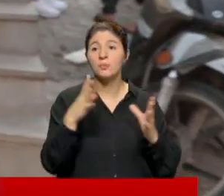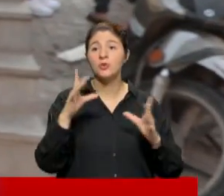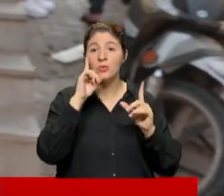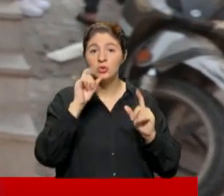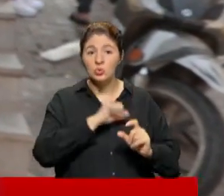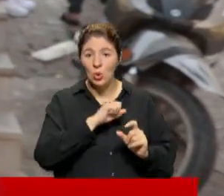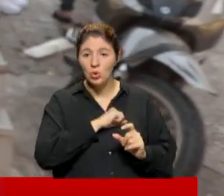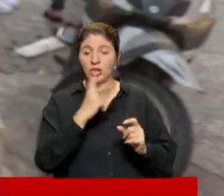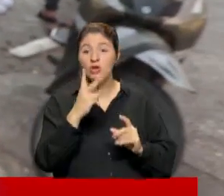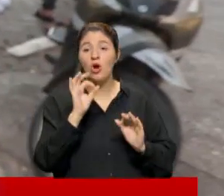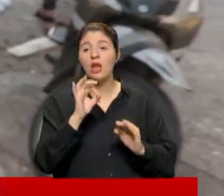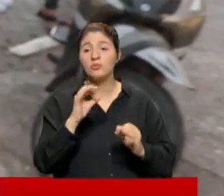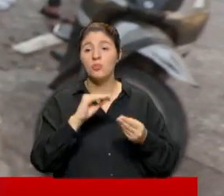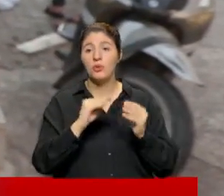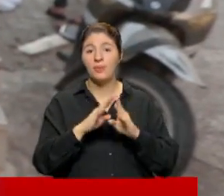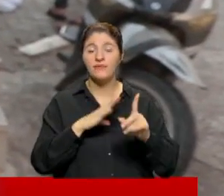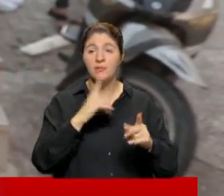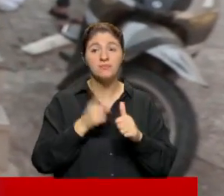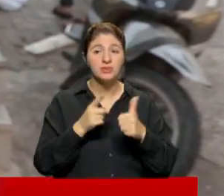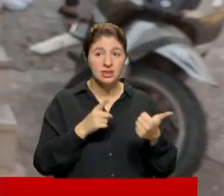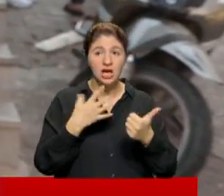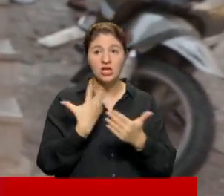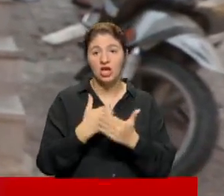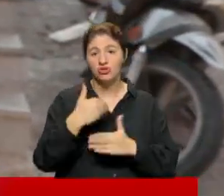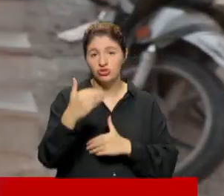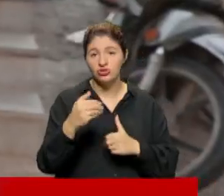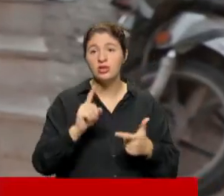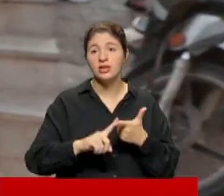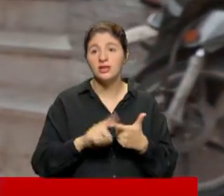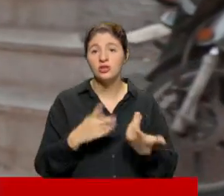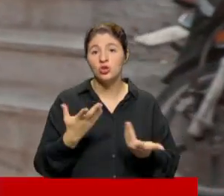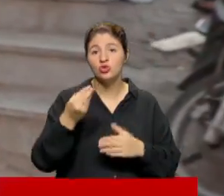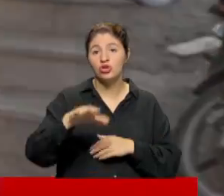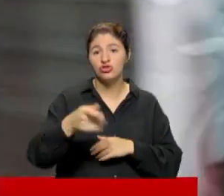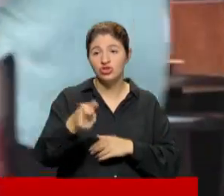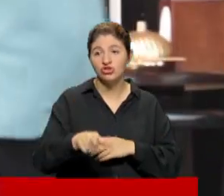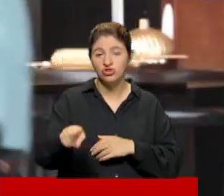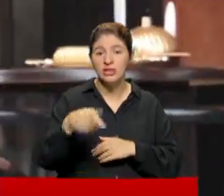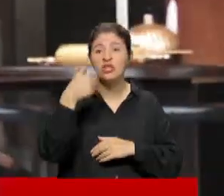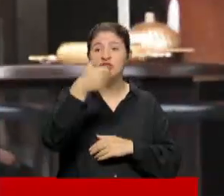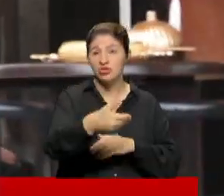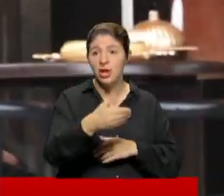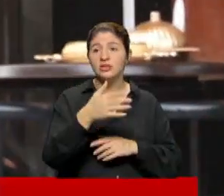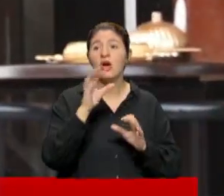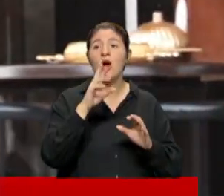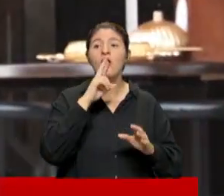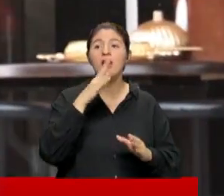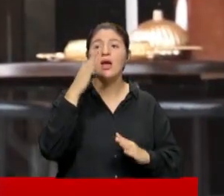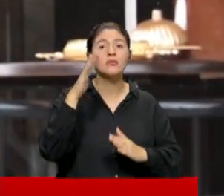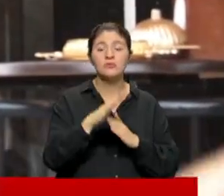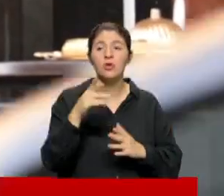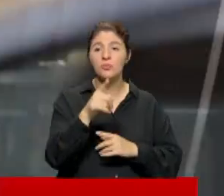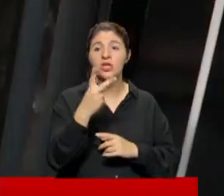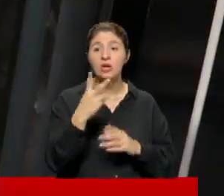çekinceleri iki önemli sorun var biri kayıt dışı ikincisi Çocuk işçi dışarıda öğle paydosunda